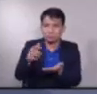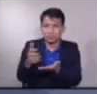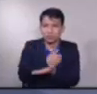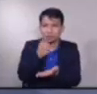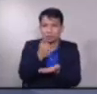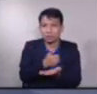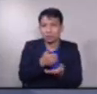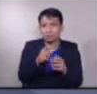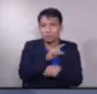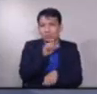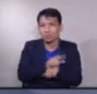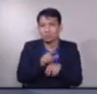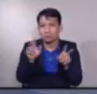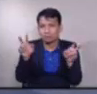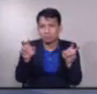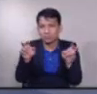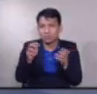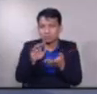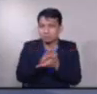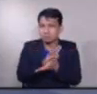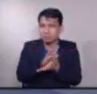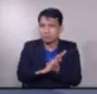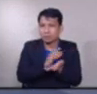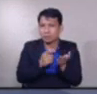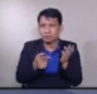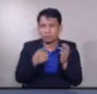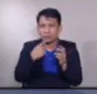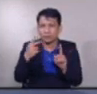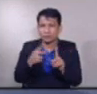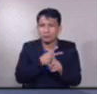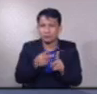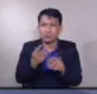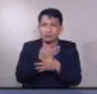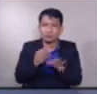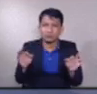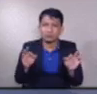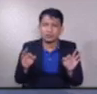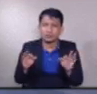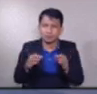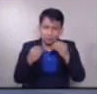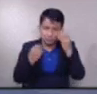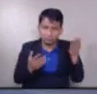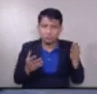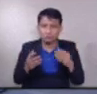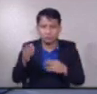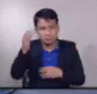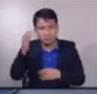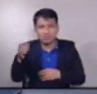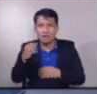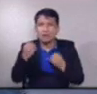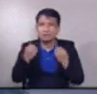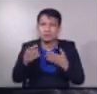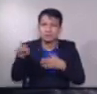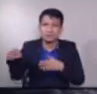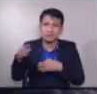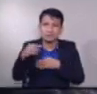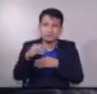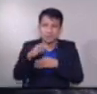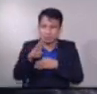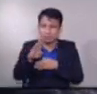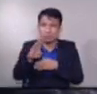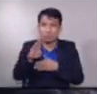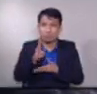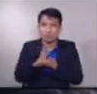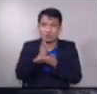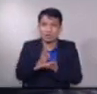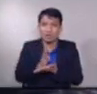yung mga tinatawag nating the violation of free and prior informed consent, In fact, marami dyan sa Boracay, especially dito